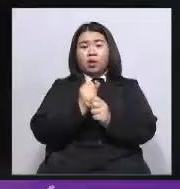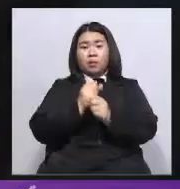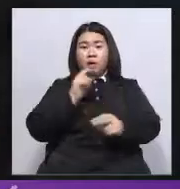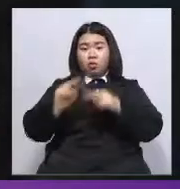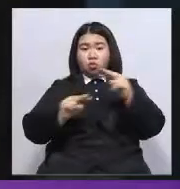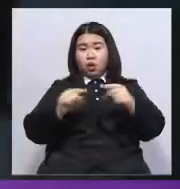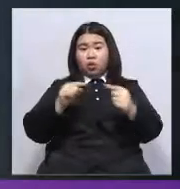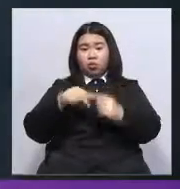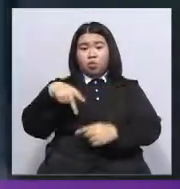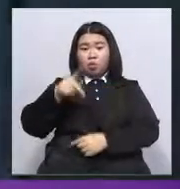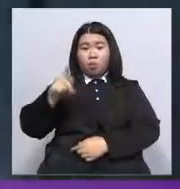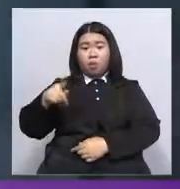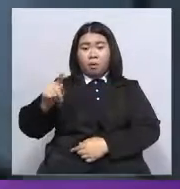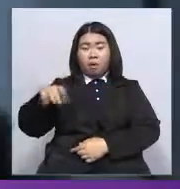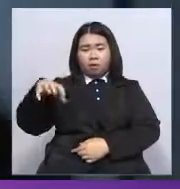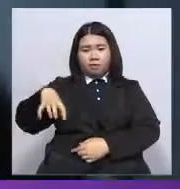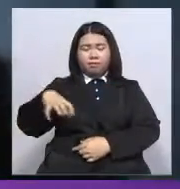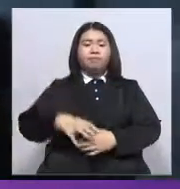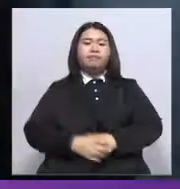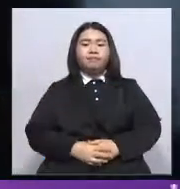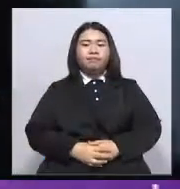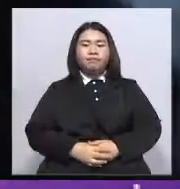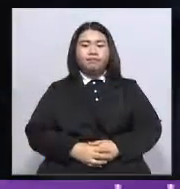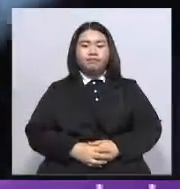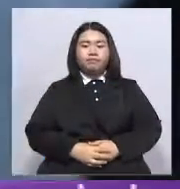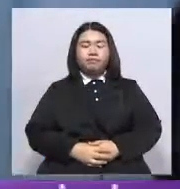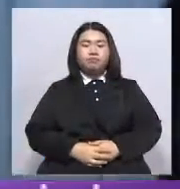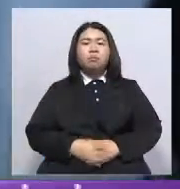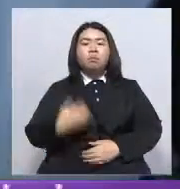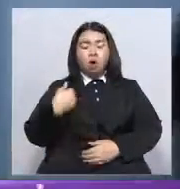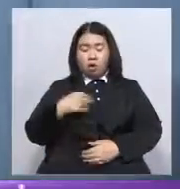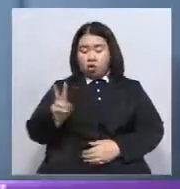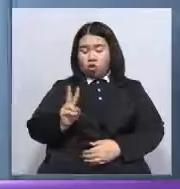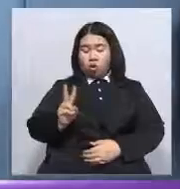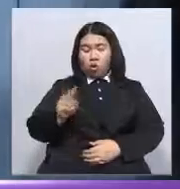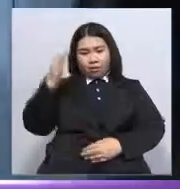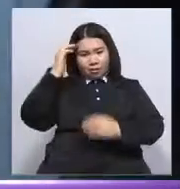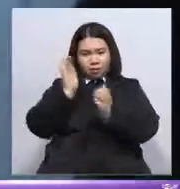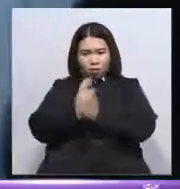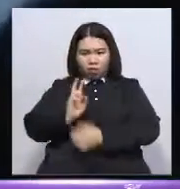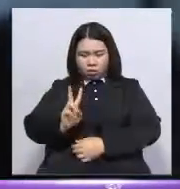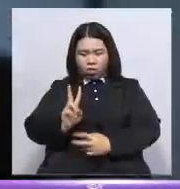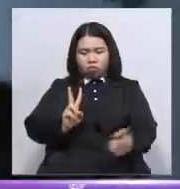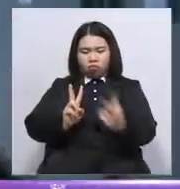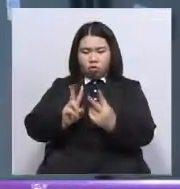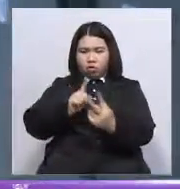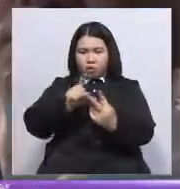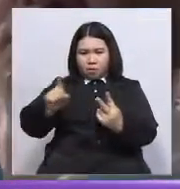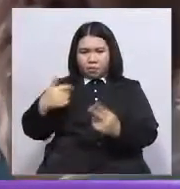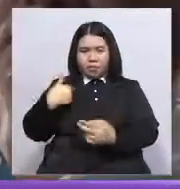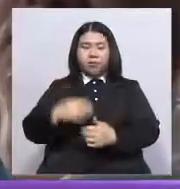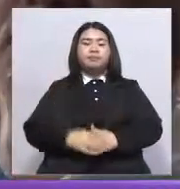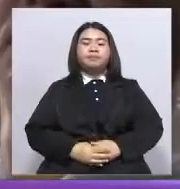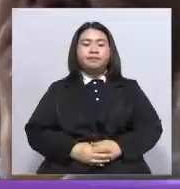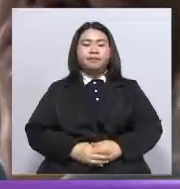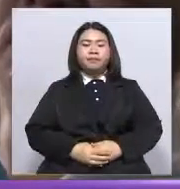องกันและปราบปรามการทุจริตและประพฤติผิดมิชอบหรือปปป.จะเป็นผู้ร่วมสอบปากคำในครั้งนี้ด้วยค่ะ